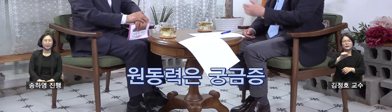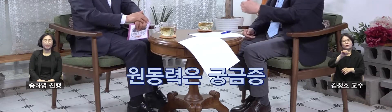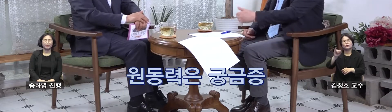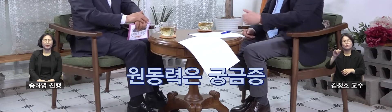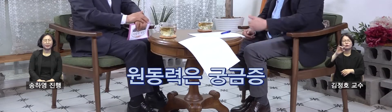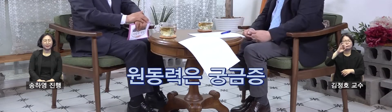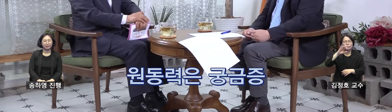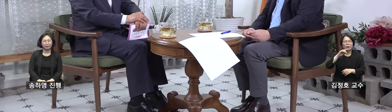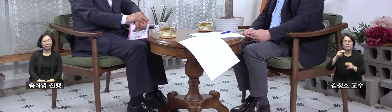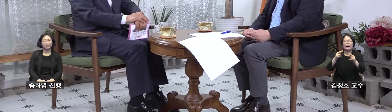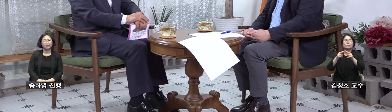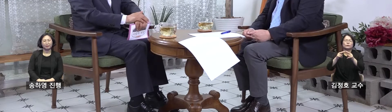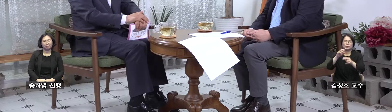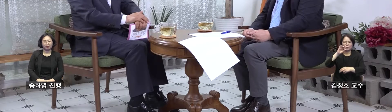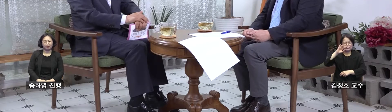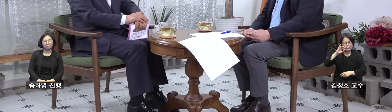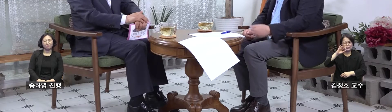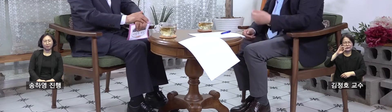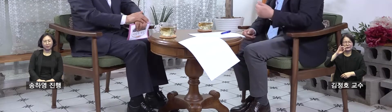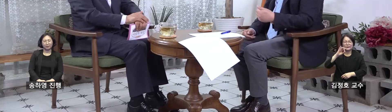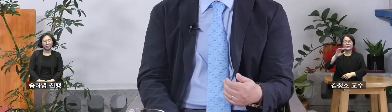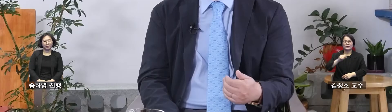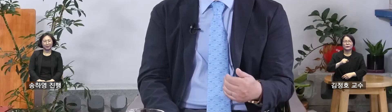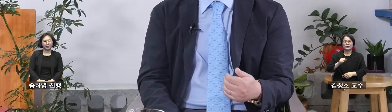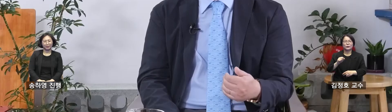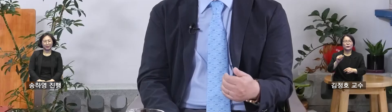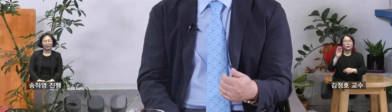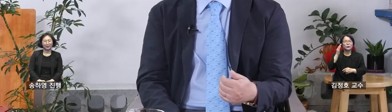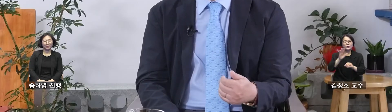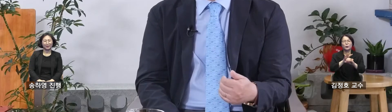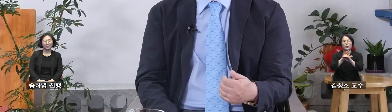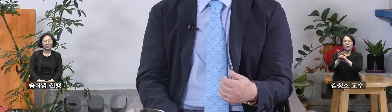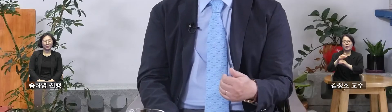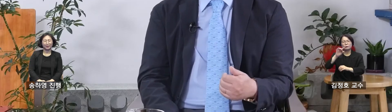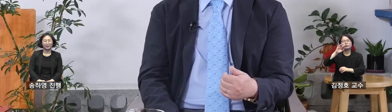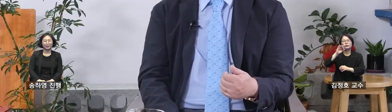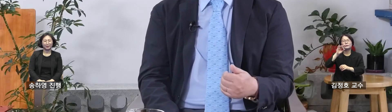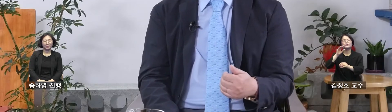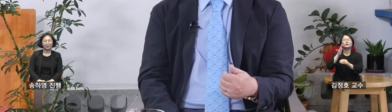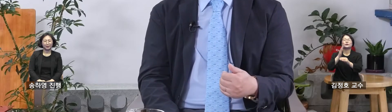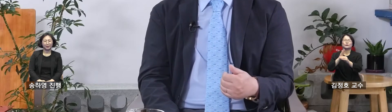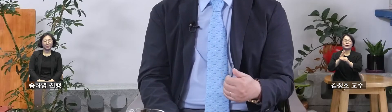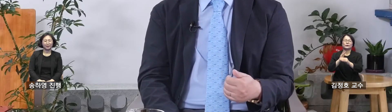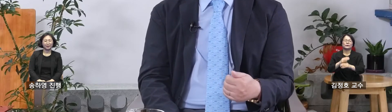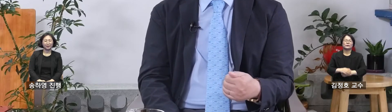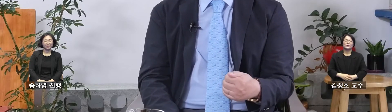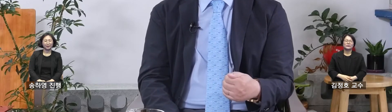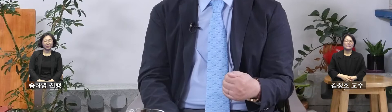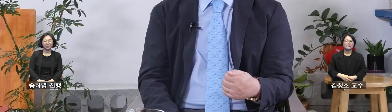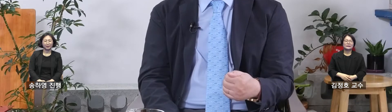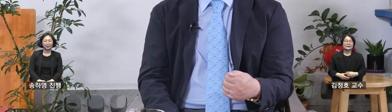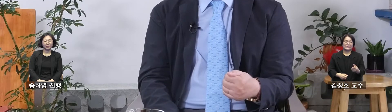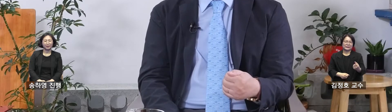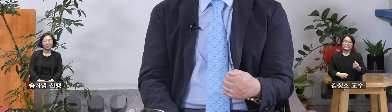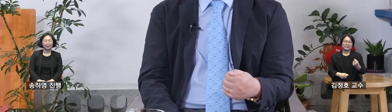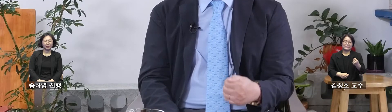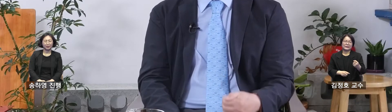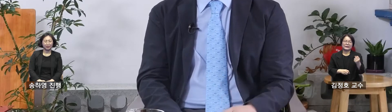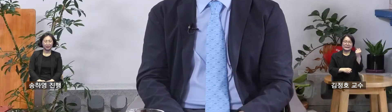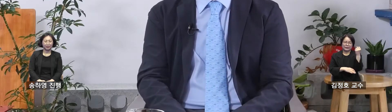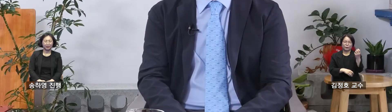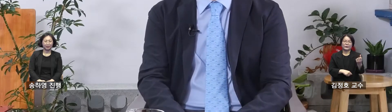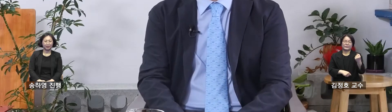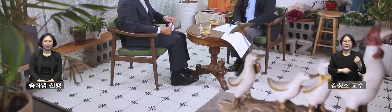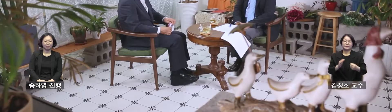궁금하고, 반도체가 궁금하고, 요즘 이제 코로나가 궁금해지고 있는데요. 네. 예, 그런 것들이 원동력이지 않을까